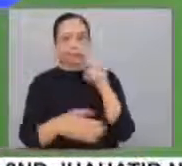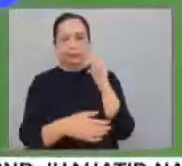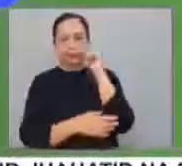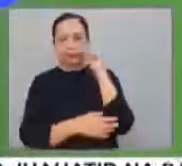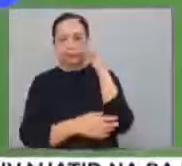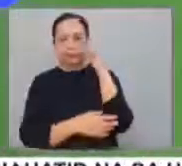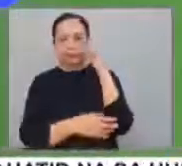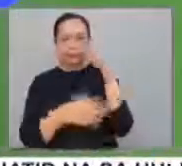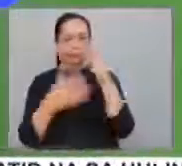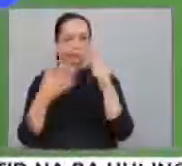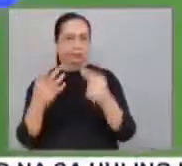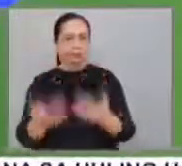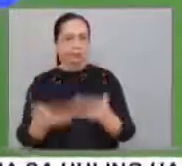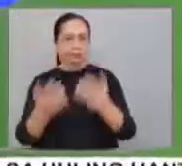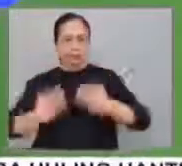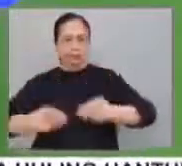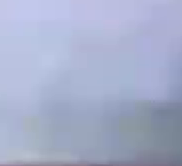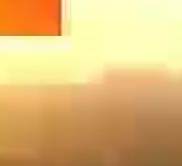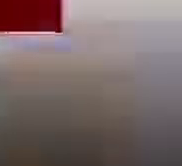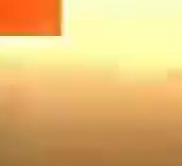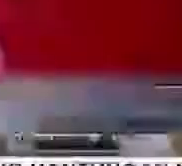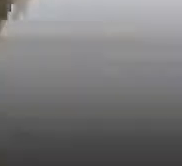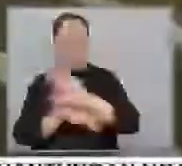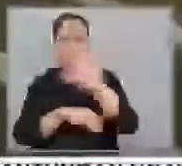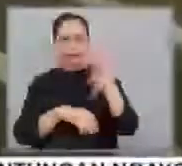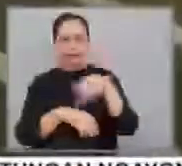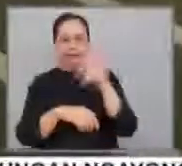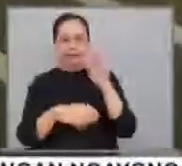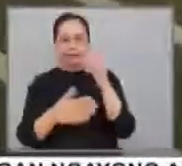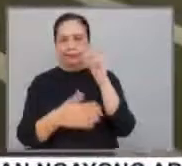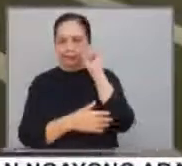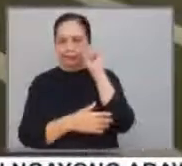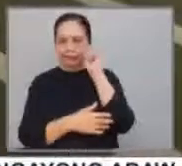detalye, live, rise and shine, Alan.